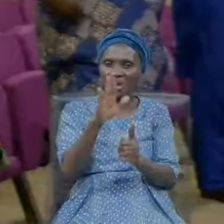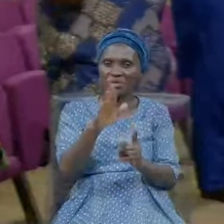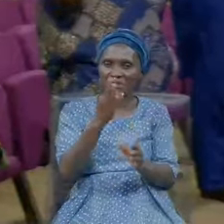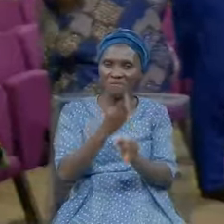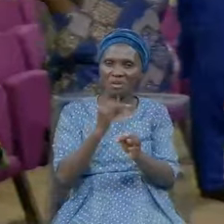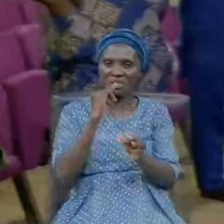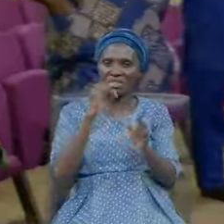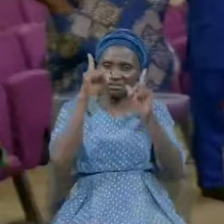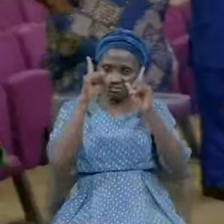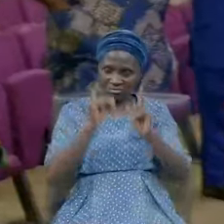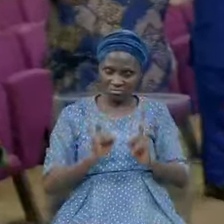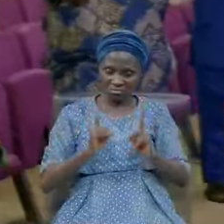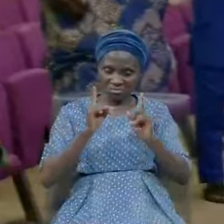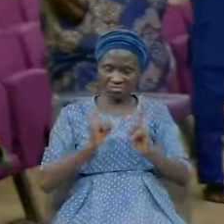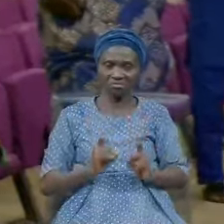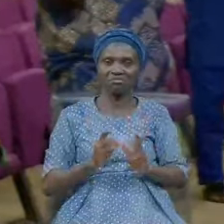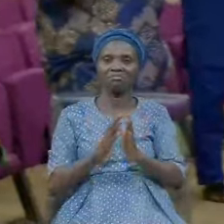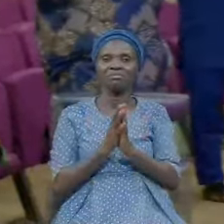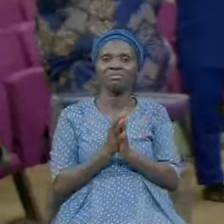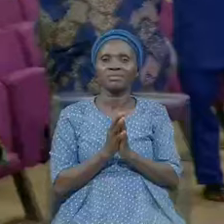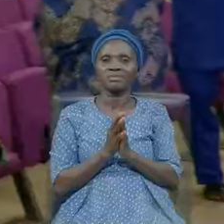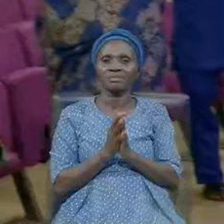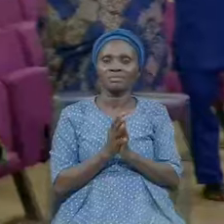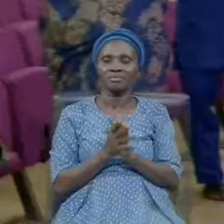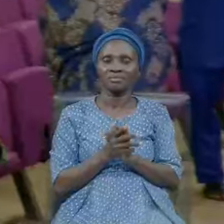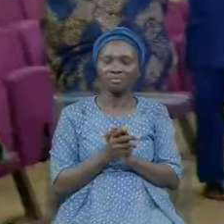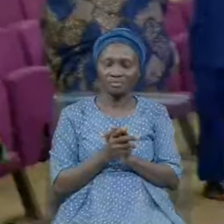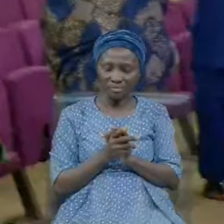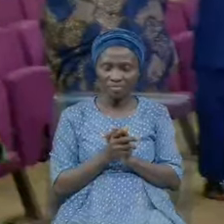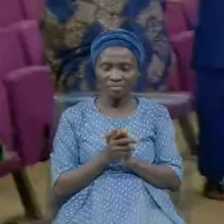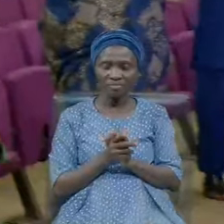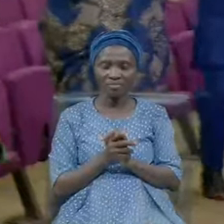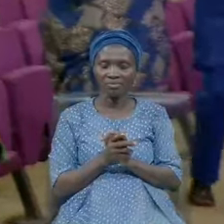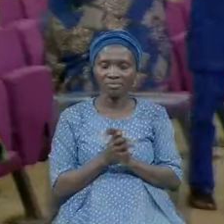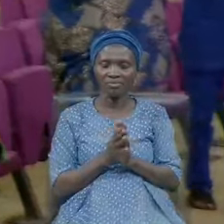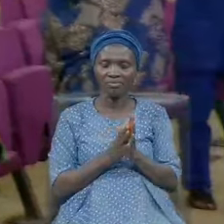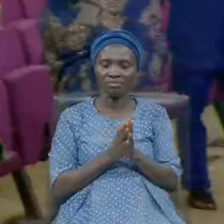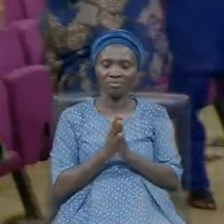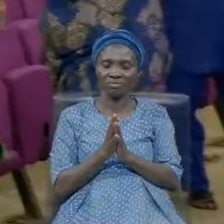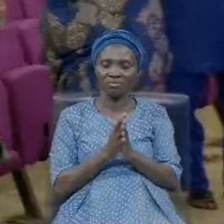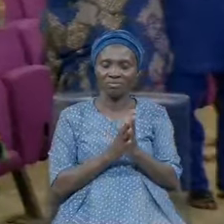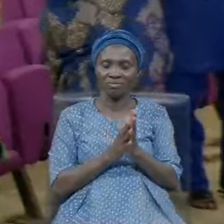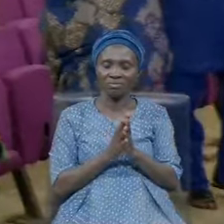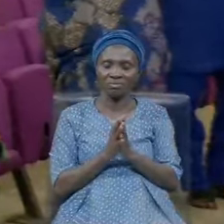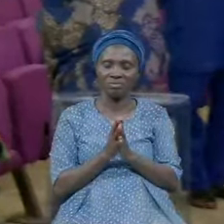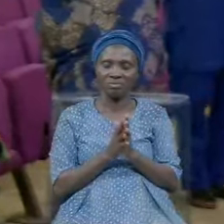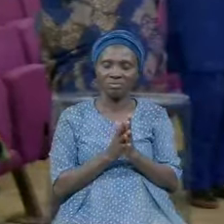Faut avoir la bonté transcendante lorsque votre foi est éprouvée.